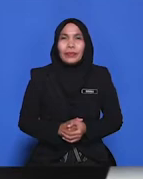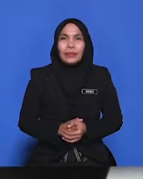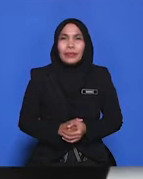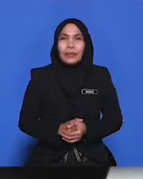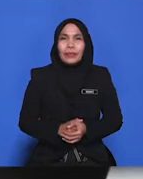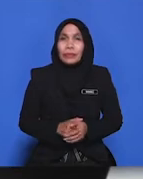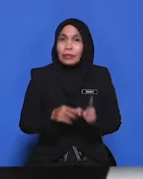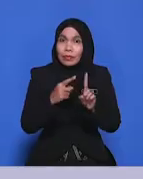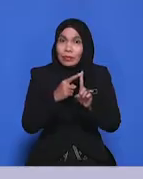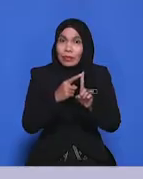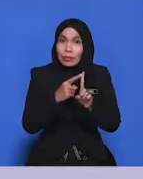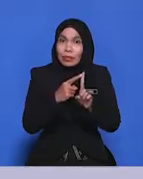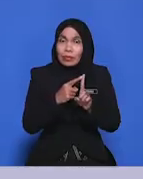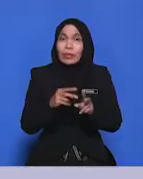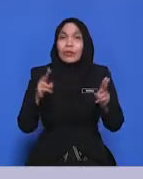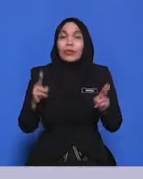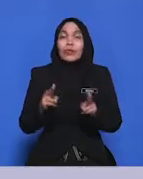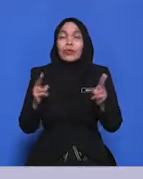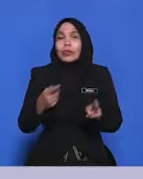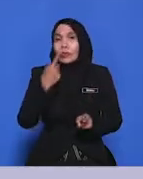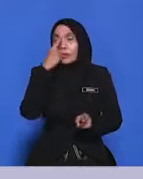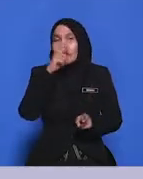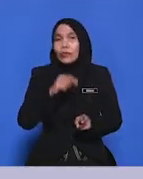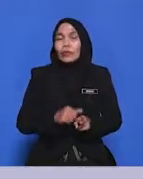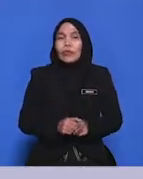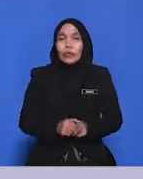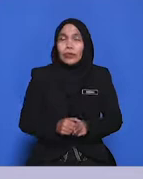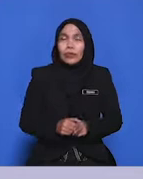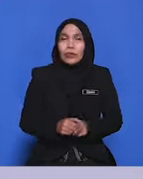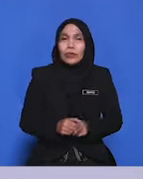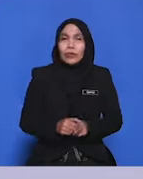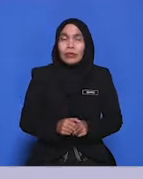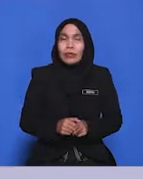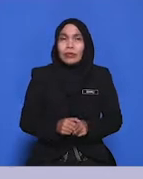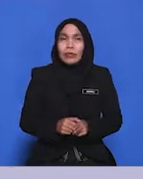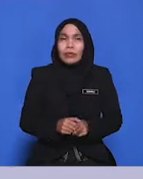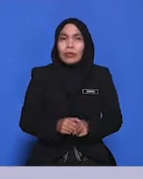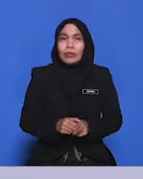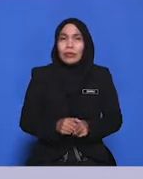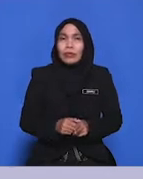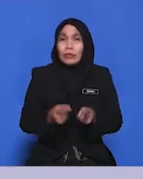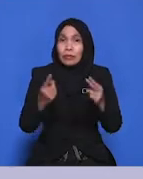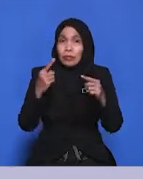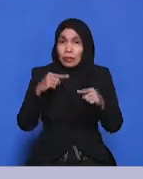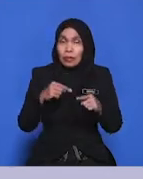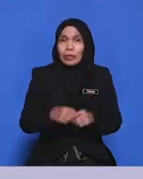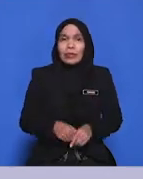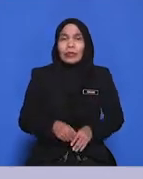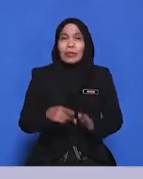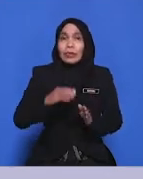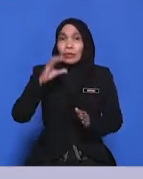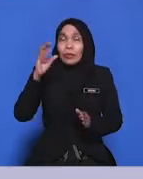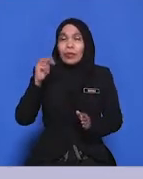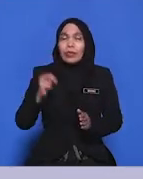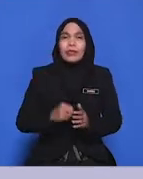ialah pertama, usaha untuk mengembalikan kecemerlangan umat Islam sebagaimana zaman Khulafa'